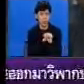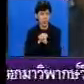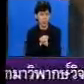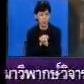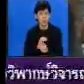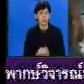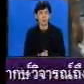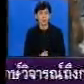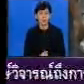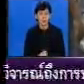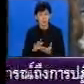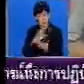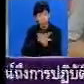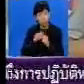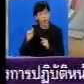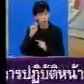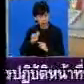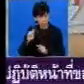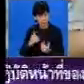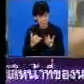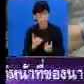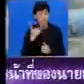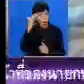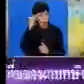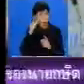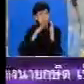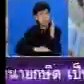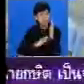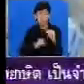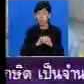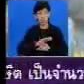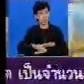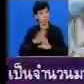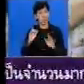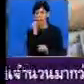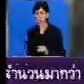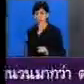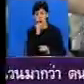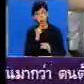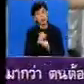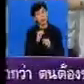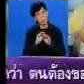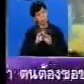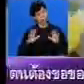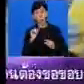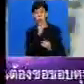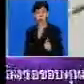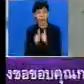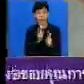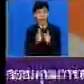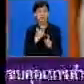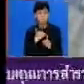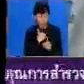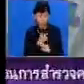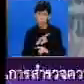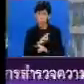วส่วนประเทศในแถบเอเชียล่าสุดค่ะเกาหลีใต้นั้นได้ประกาศยกเลิกการประกวดร้องเพลงประสานเสียงชิงแชมป์โลกซึ่งจะมี